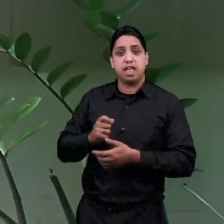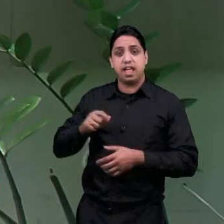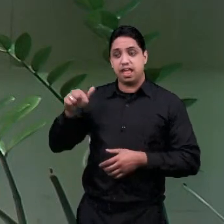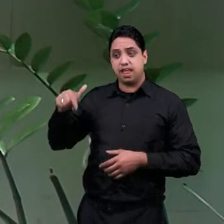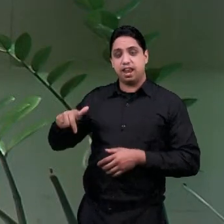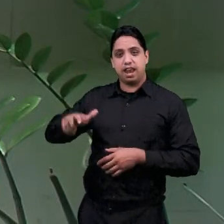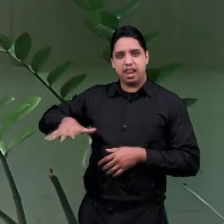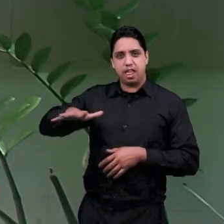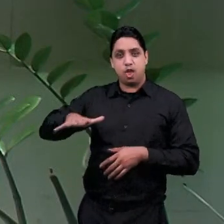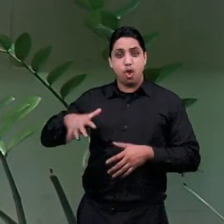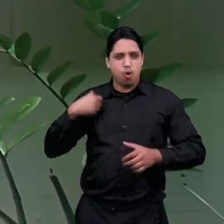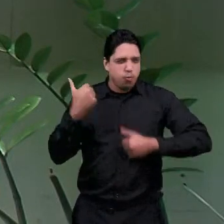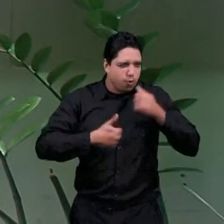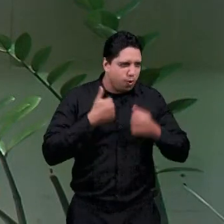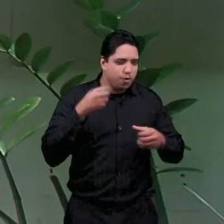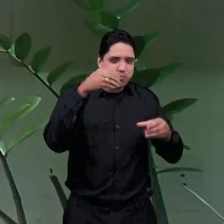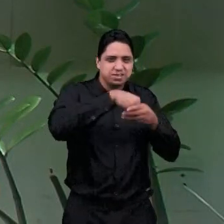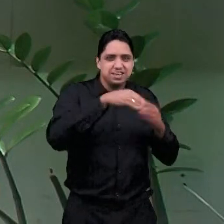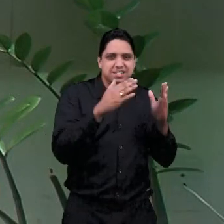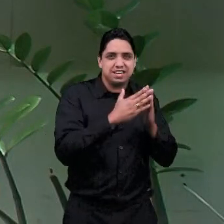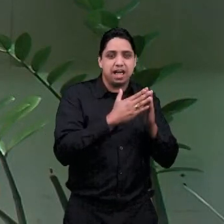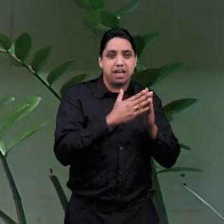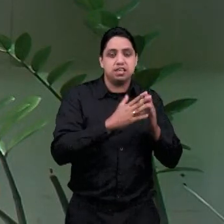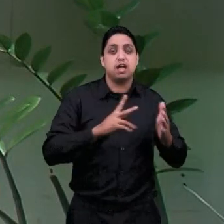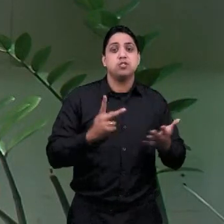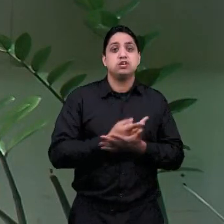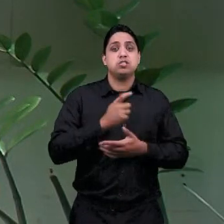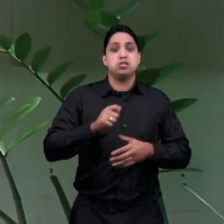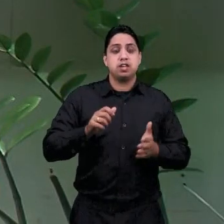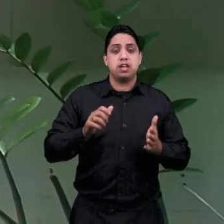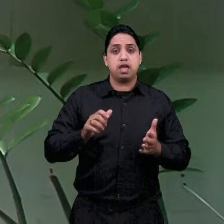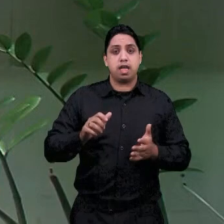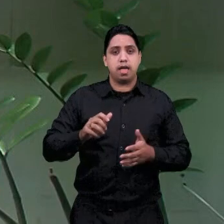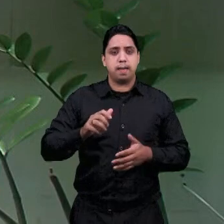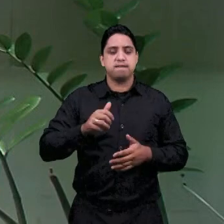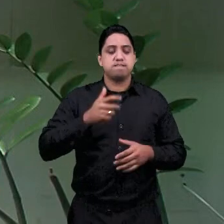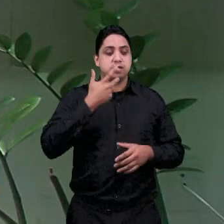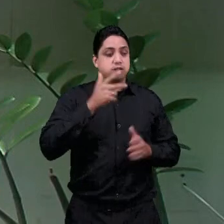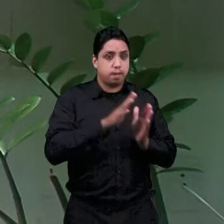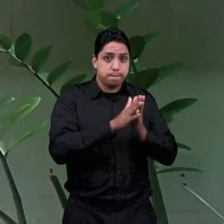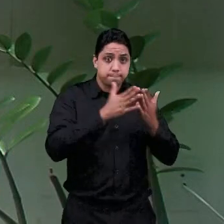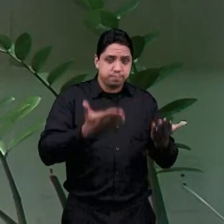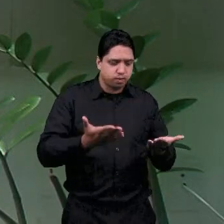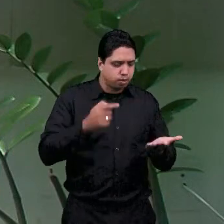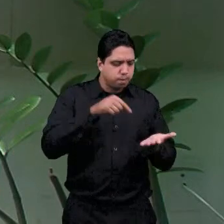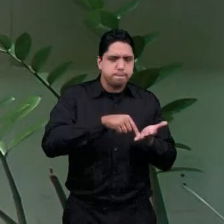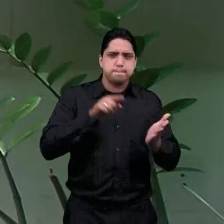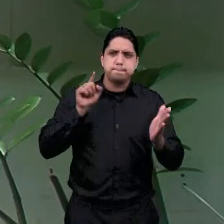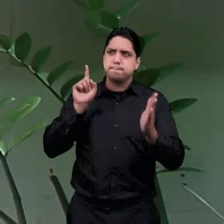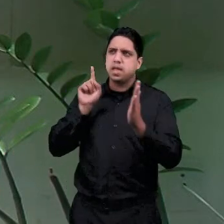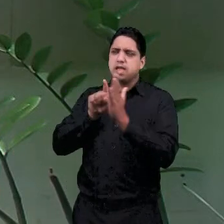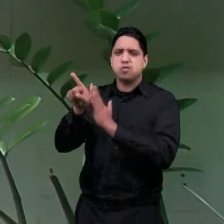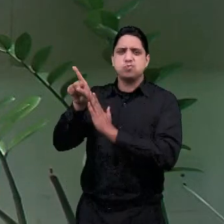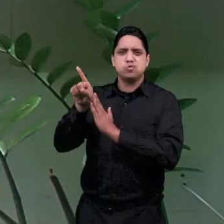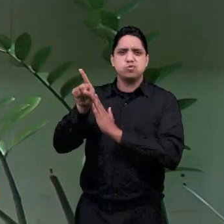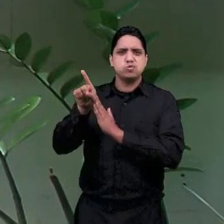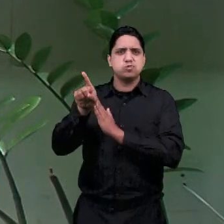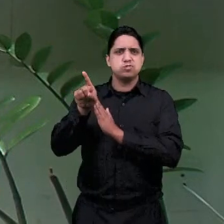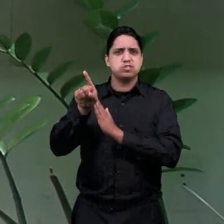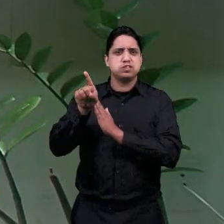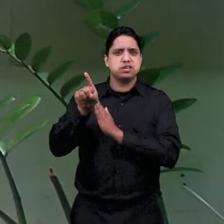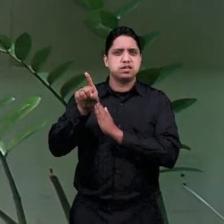jardin, elle a couru à l'intérieur de la maison, elle a dit, ouvre la parole, consulte la parole pour voir qu'est-ce